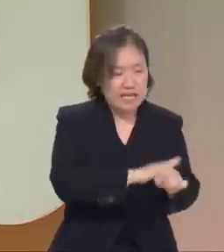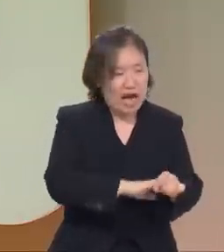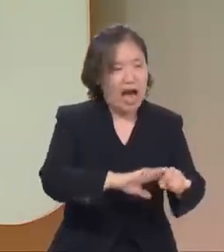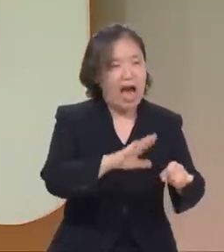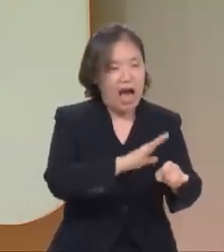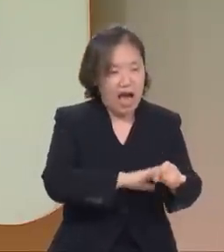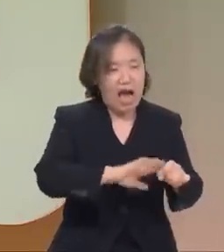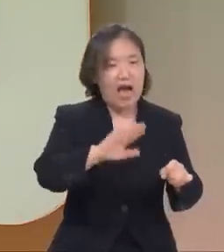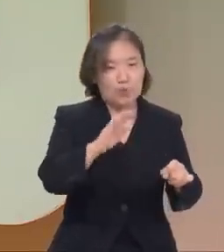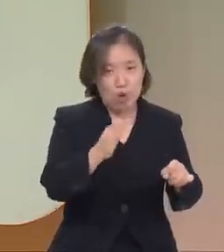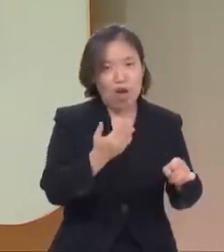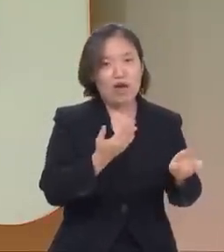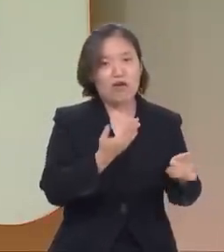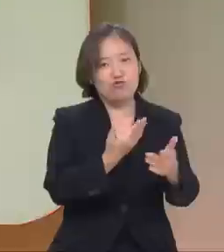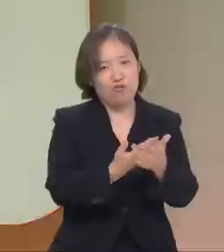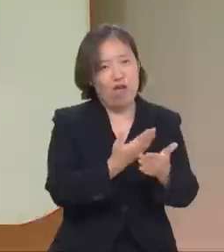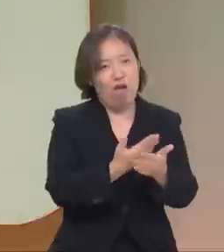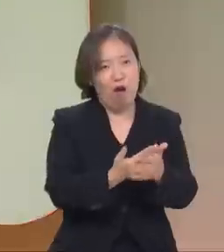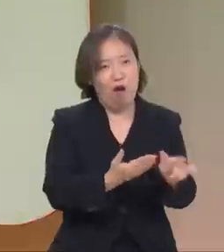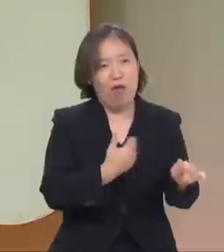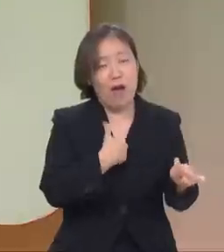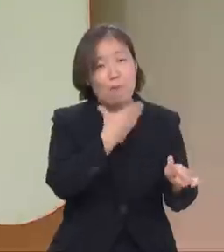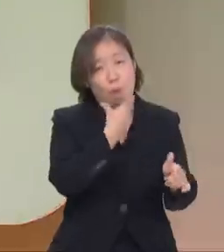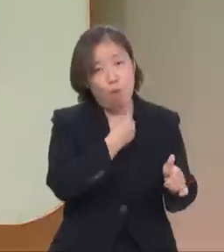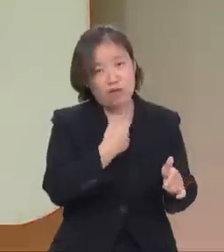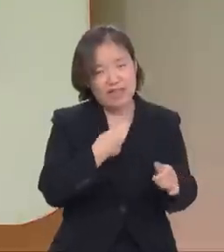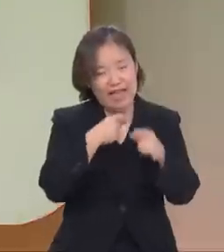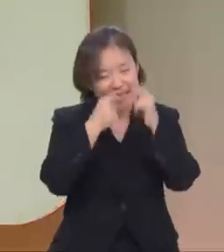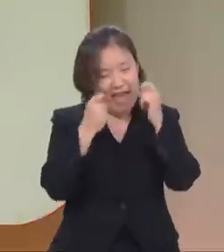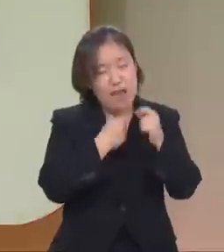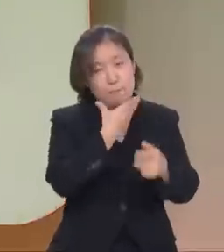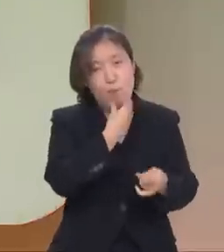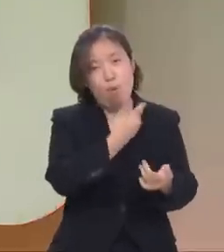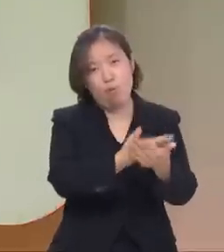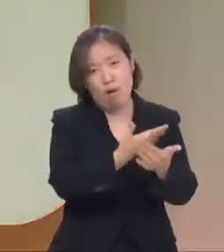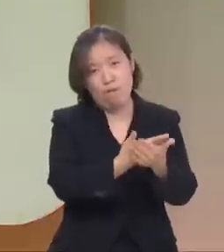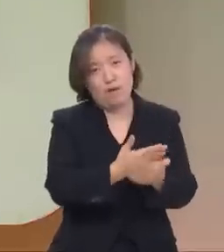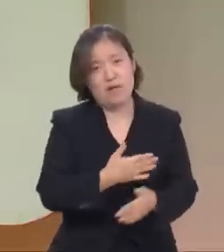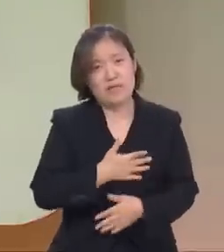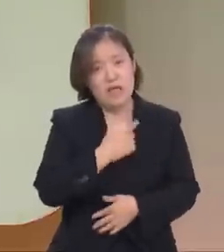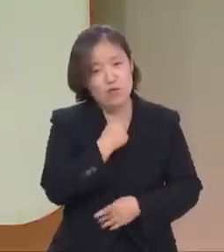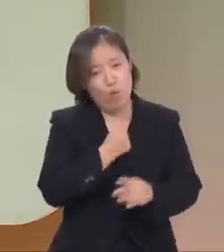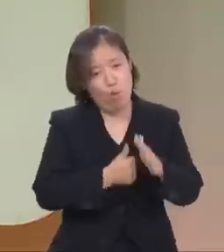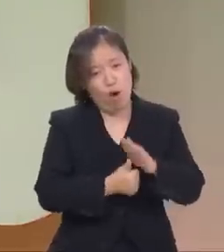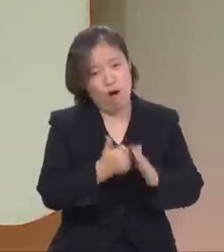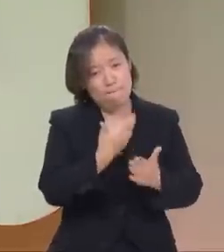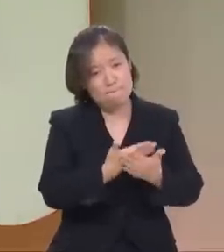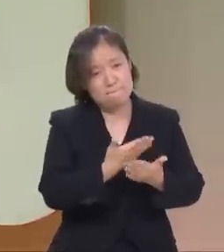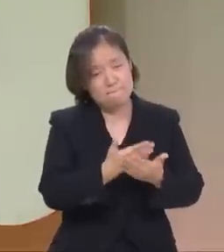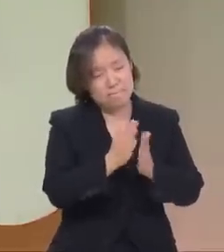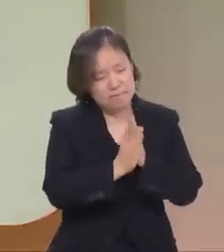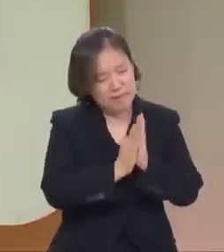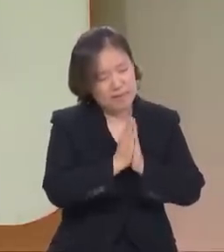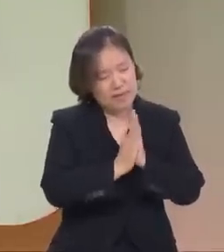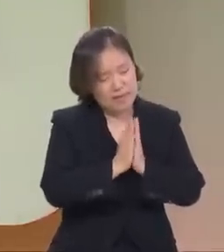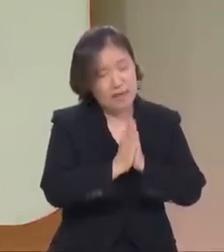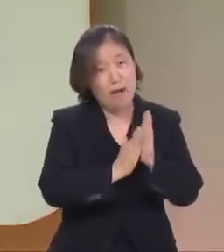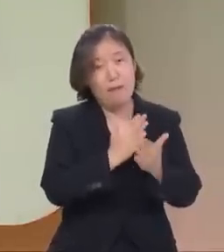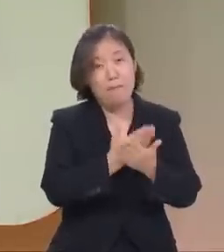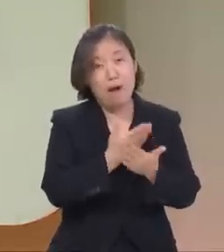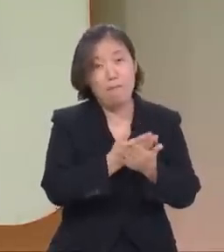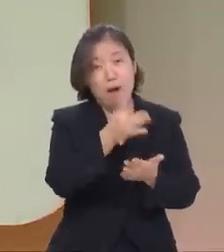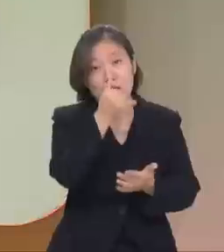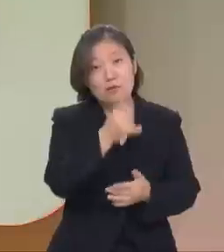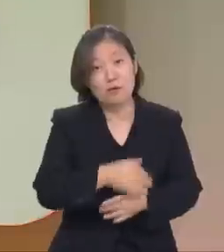해주세요 저 잘 되게 해주세요라는 솔직히 말하면 소원성취 소원성취나